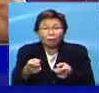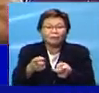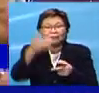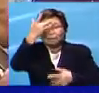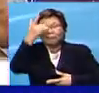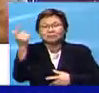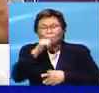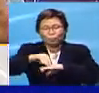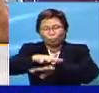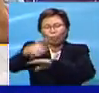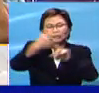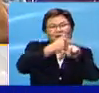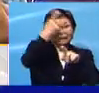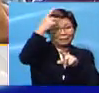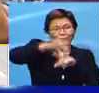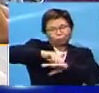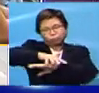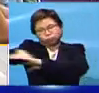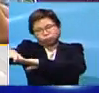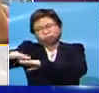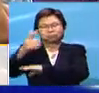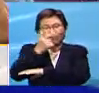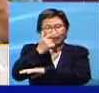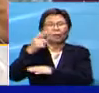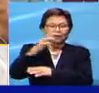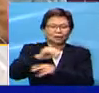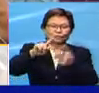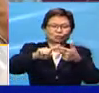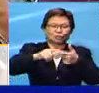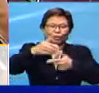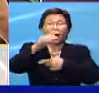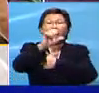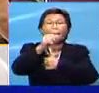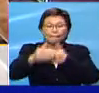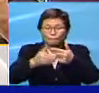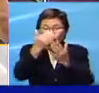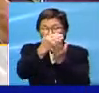ni tidak mengbak daripada Kelantan dan yang keduanya prosed